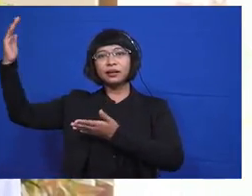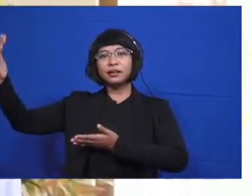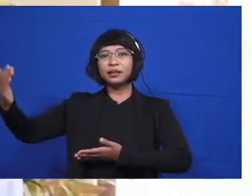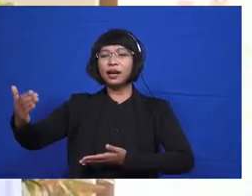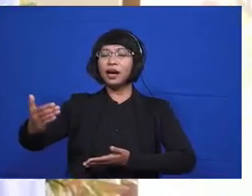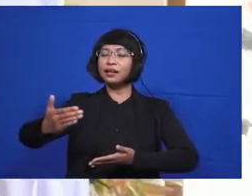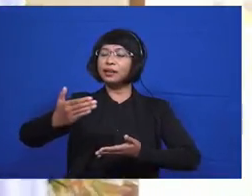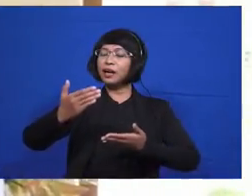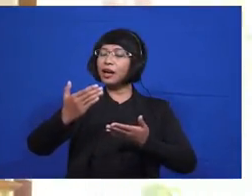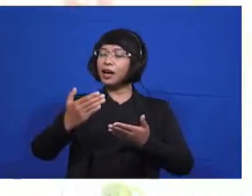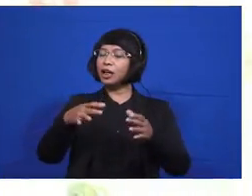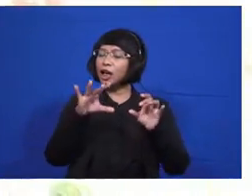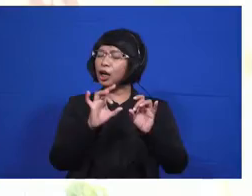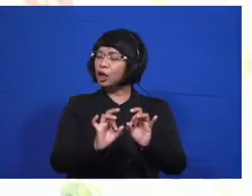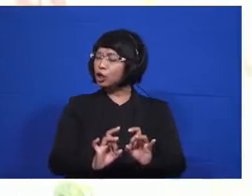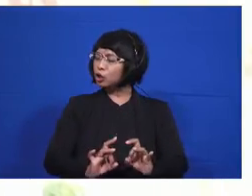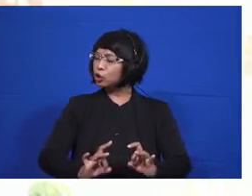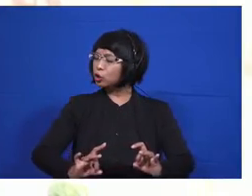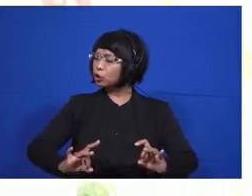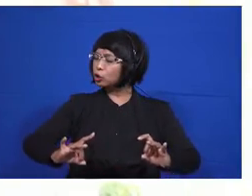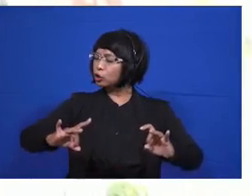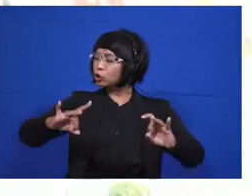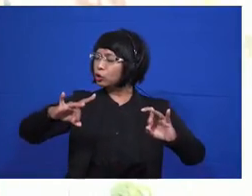Datanglah Roma